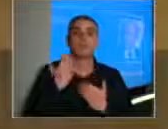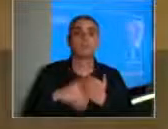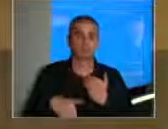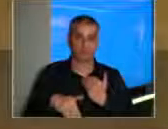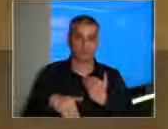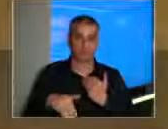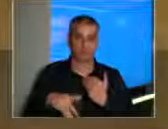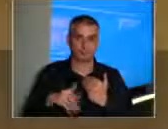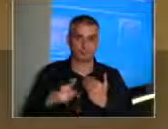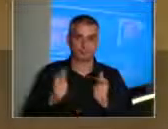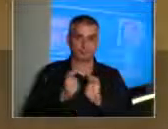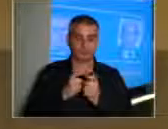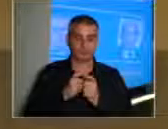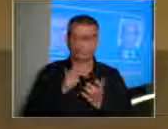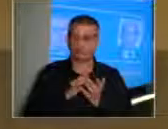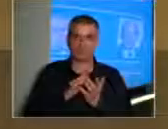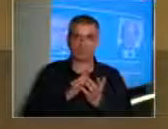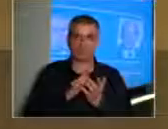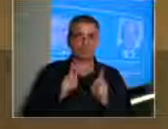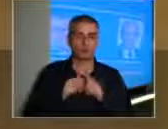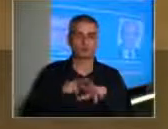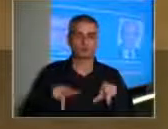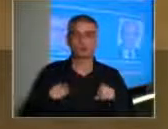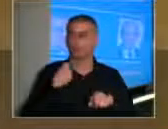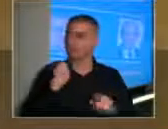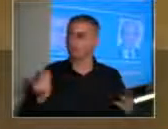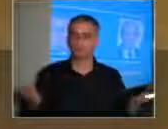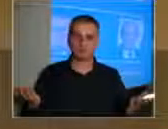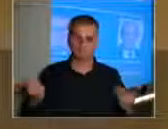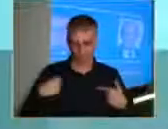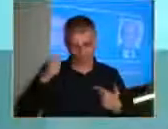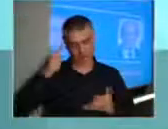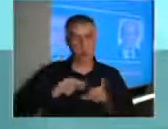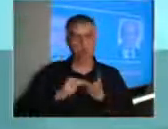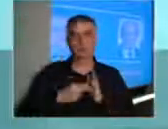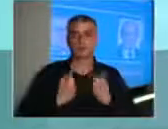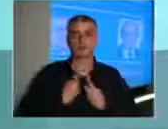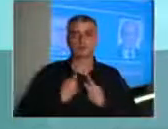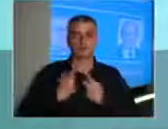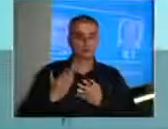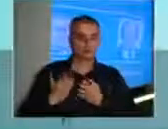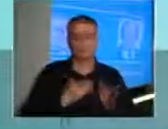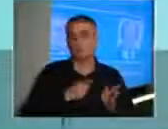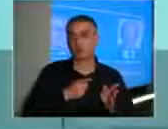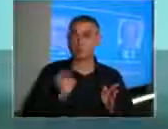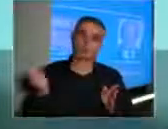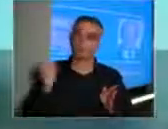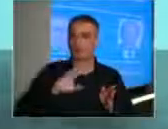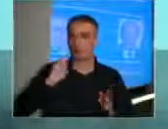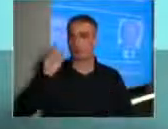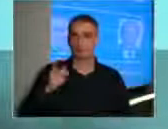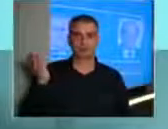דבר, שהמפלגות נמצאות באיזושהי סיטואציה שמומרות, תכננו את עצמנו לכיוון מסוים, והגיע עוד פעם האיש